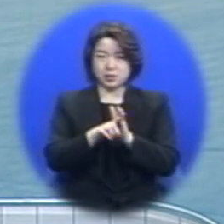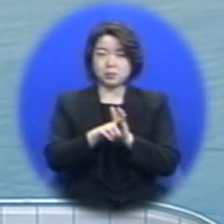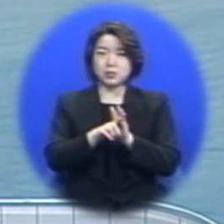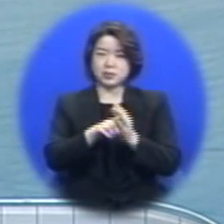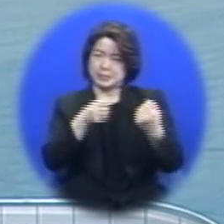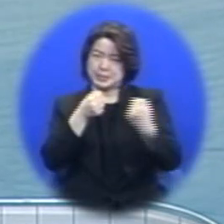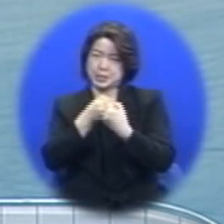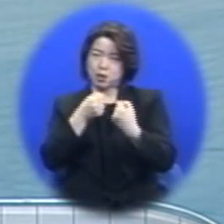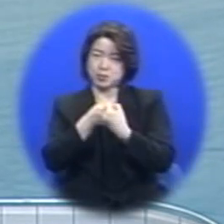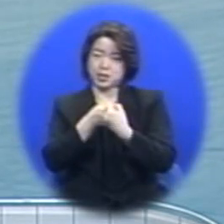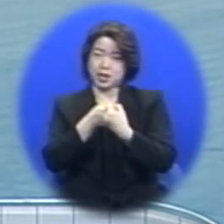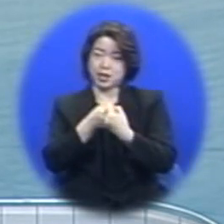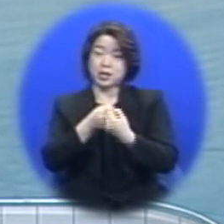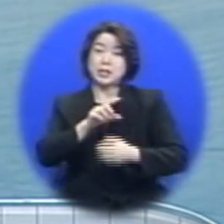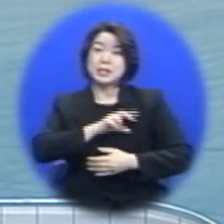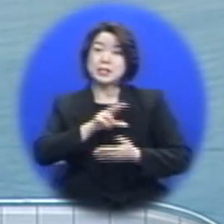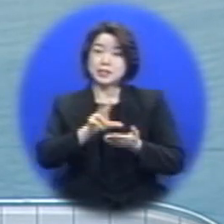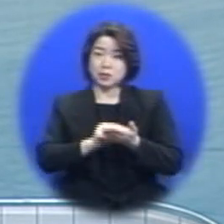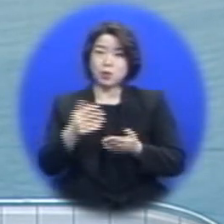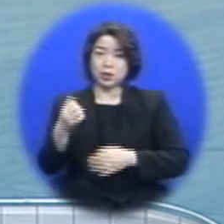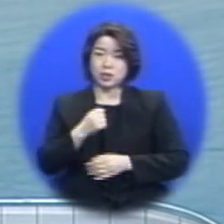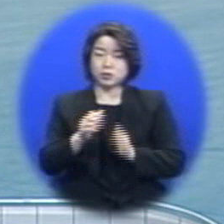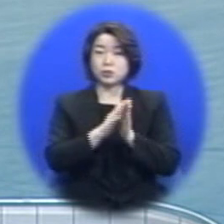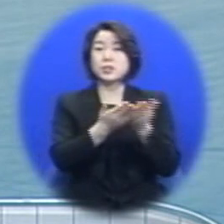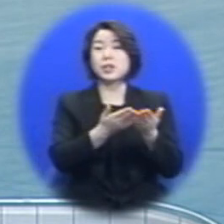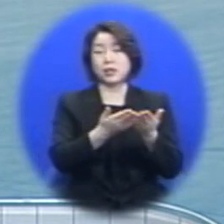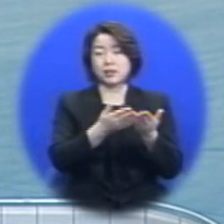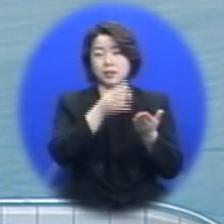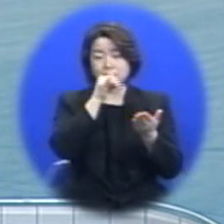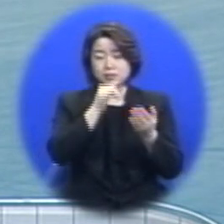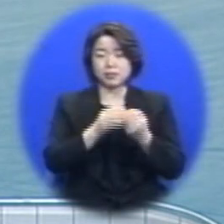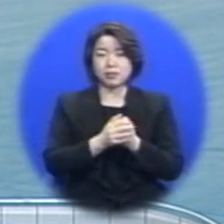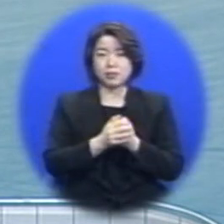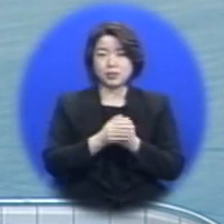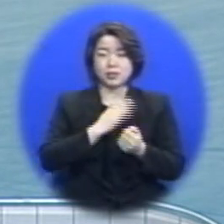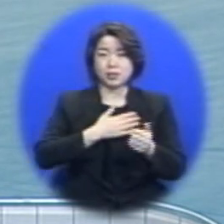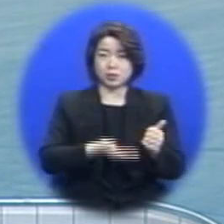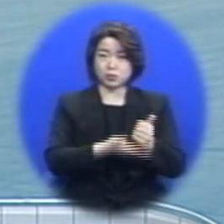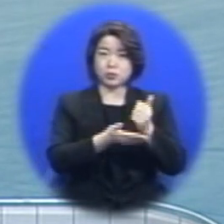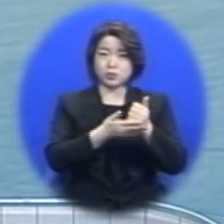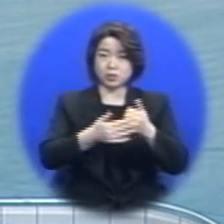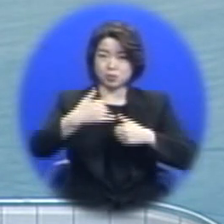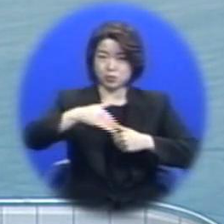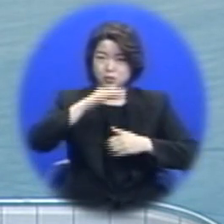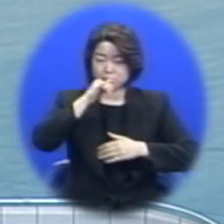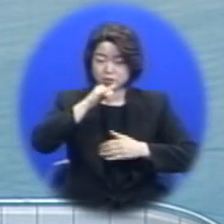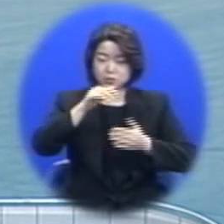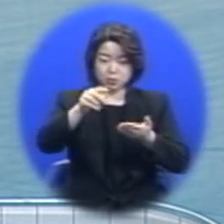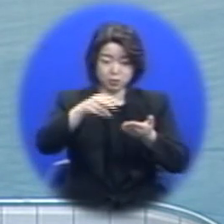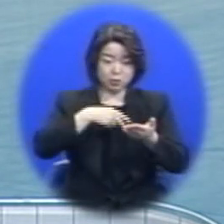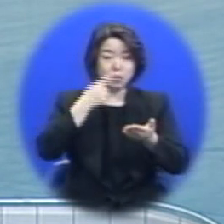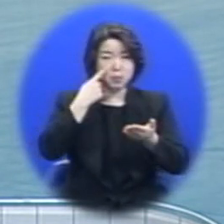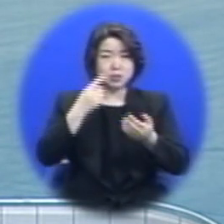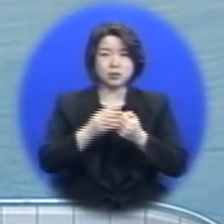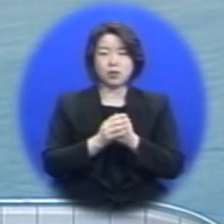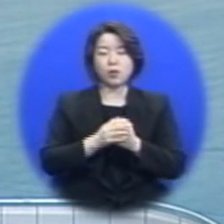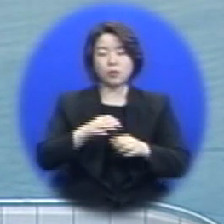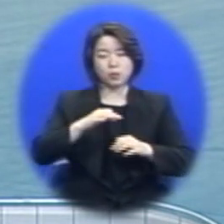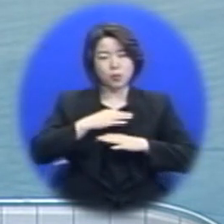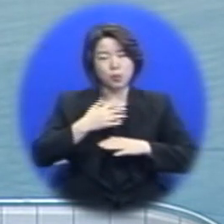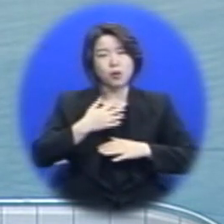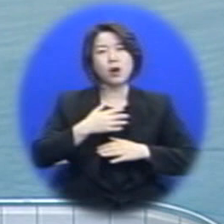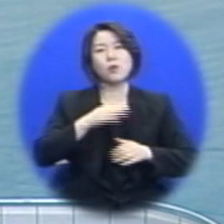분투다라는 제목의 책을 썼습니다. 저에게 추천사를 부탁을 해와서 읽었어요. 참 놀라운 도전이